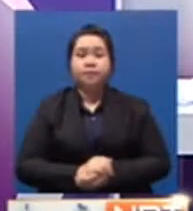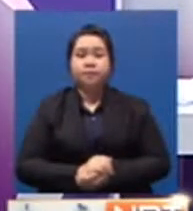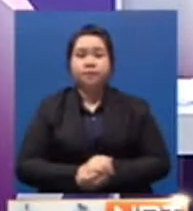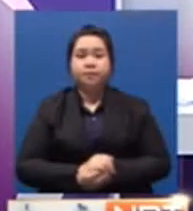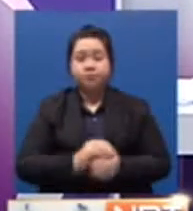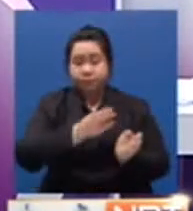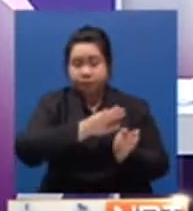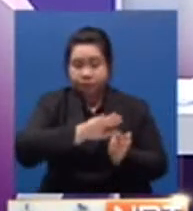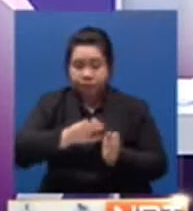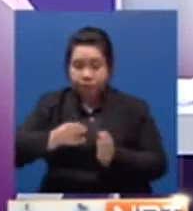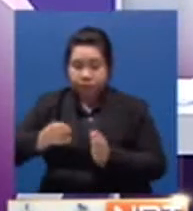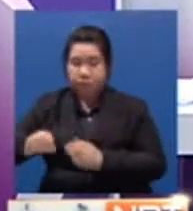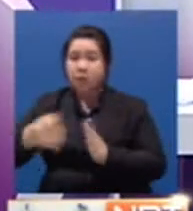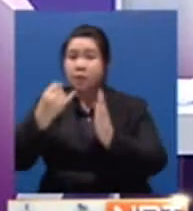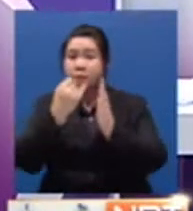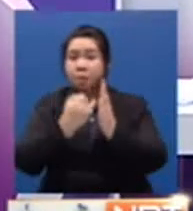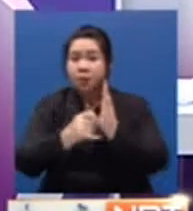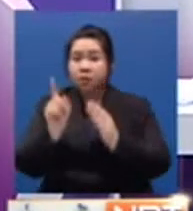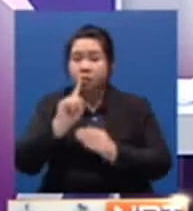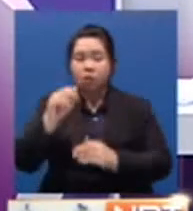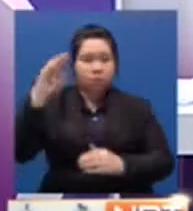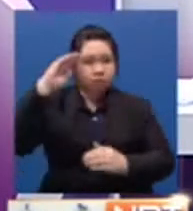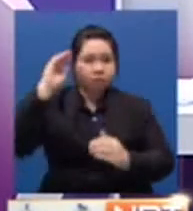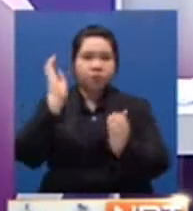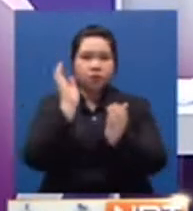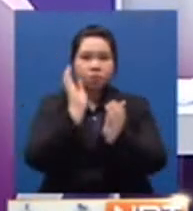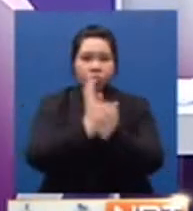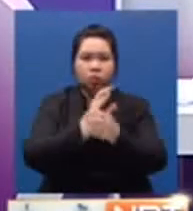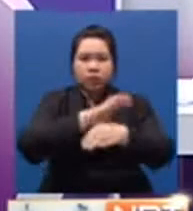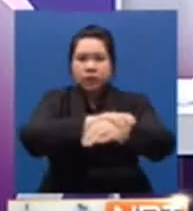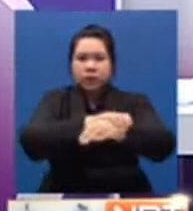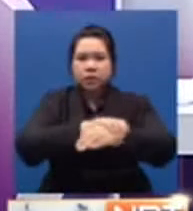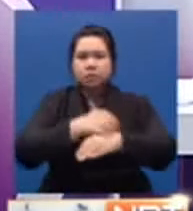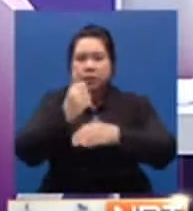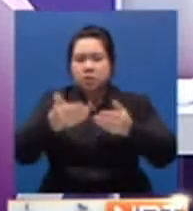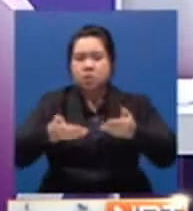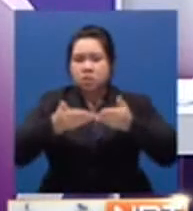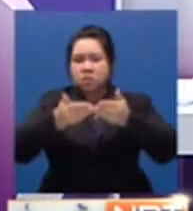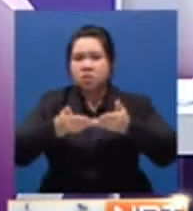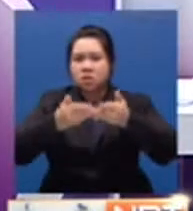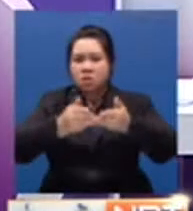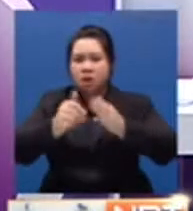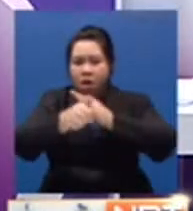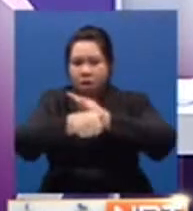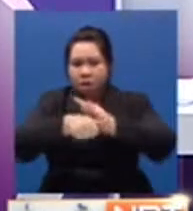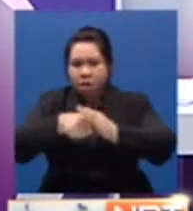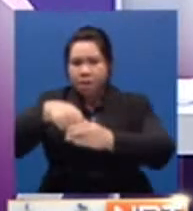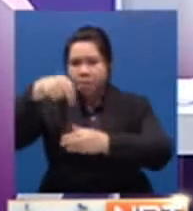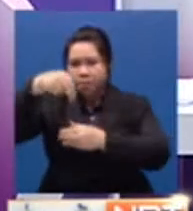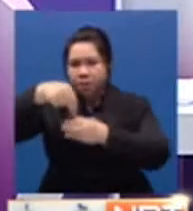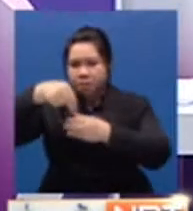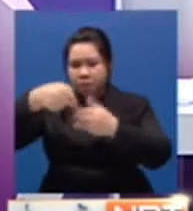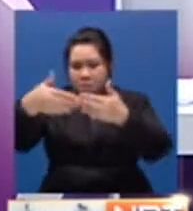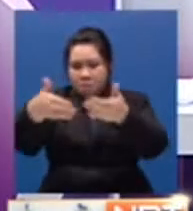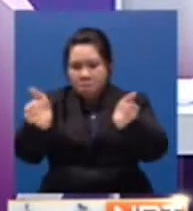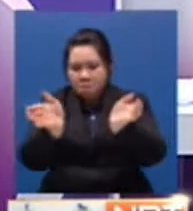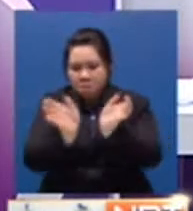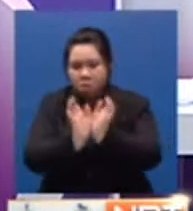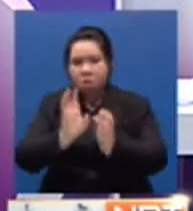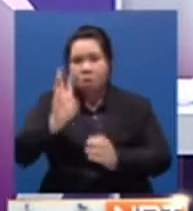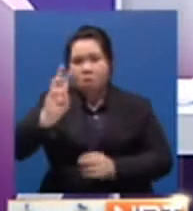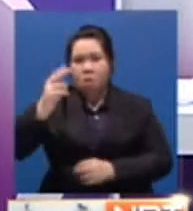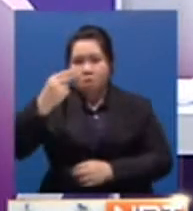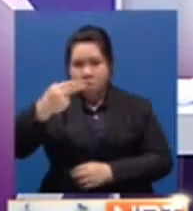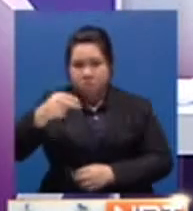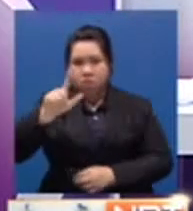อีกหนึ่งการทำผิดนะคะคือตำรวจสามารถไปจับเรือที่ลักลอบขนน้ำมันเตาหนีภาษีได้กว่า 60,000 ลิตรค่ะหลังจากที่รับ